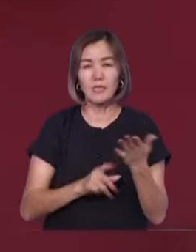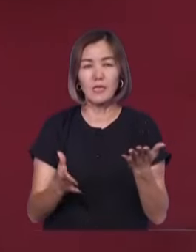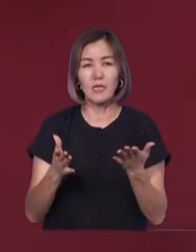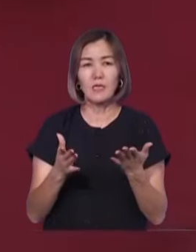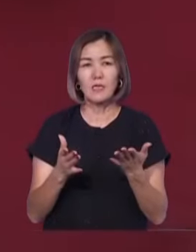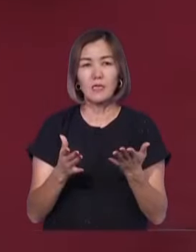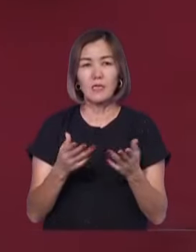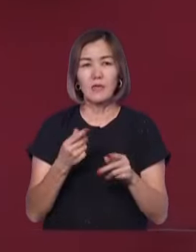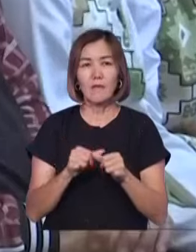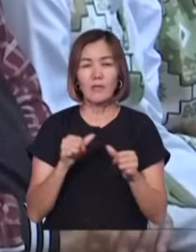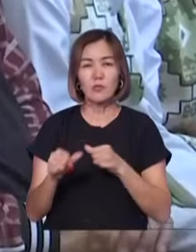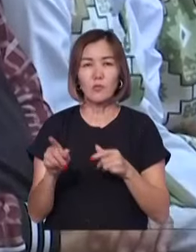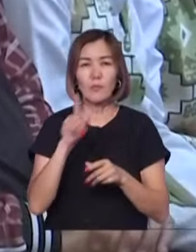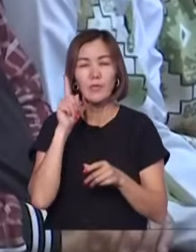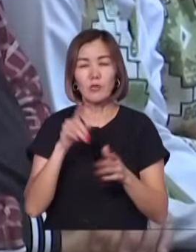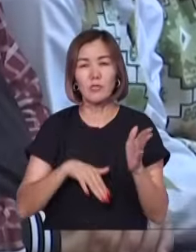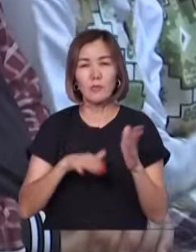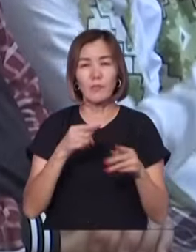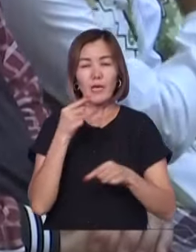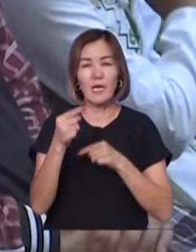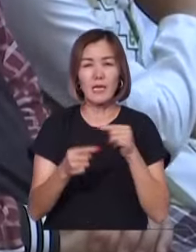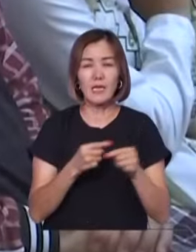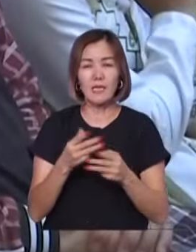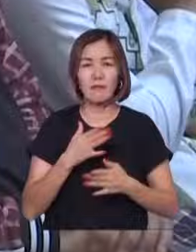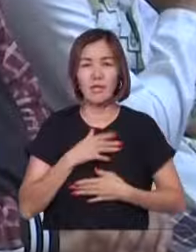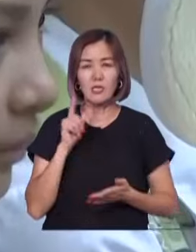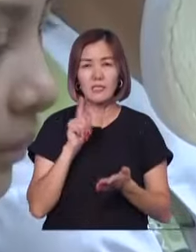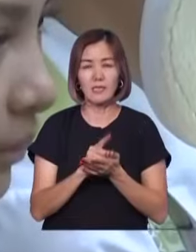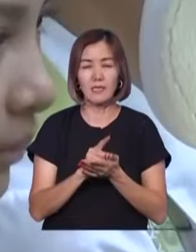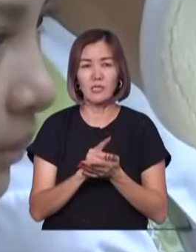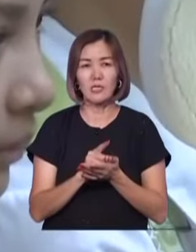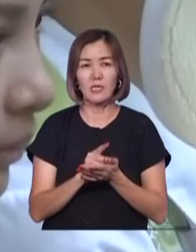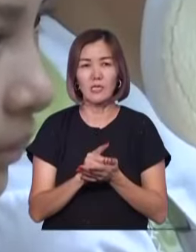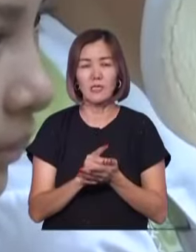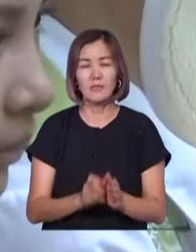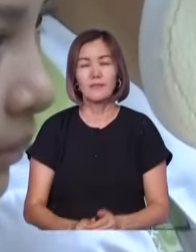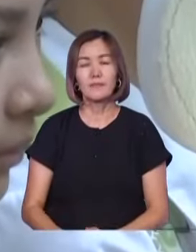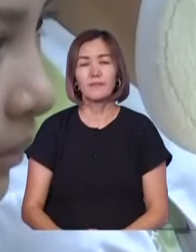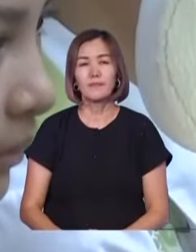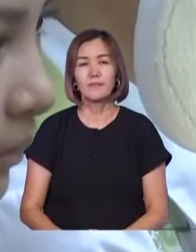просветителя в особенности среди подрастающего поколения наша главная задача -